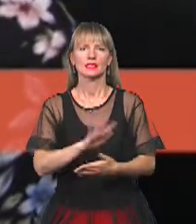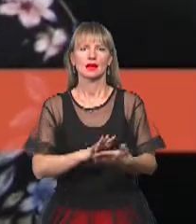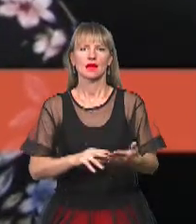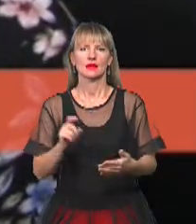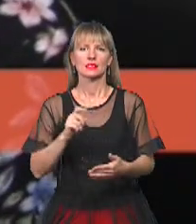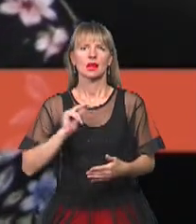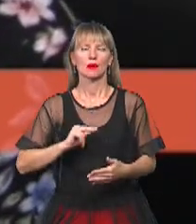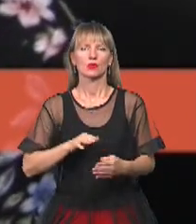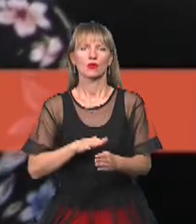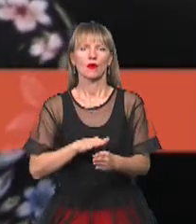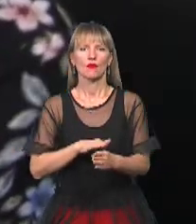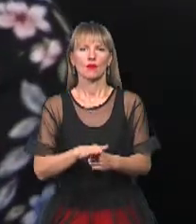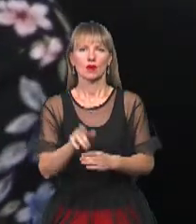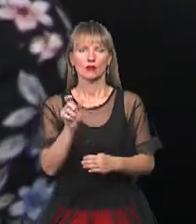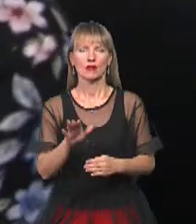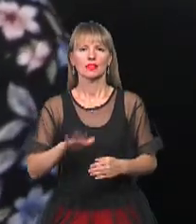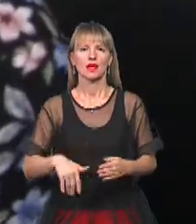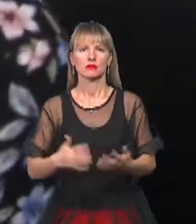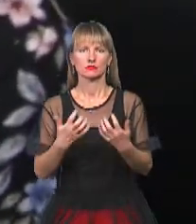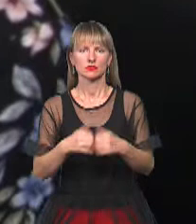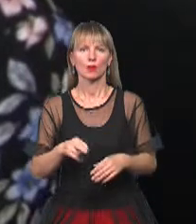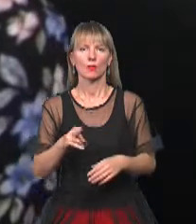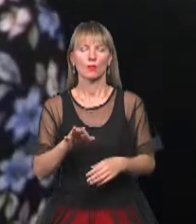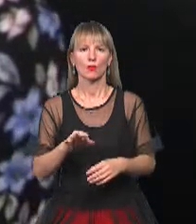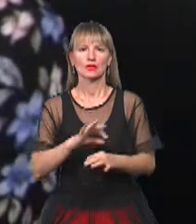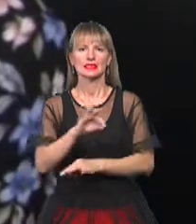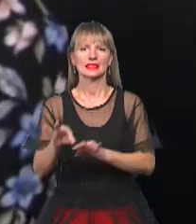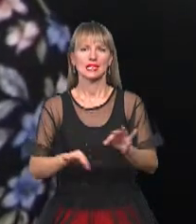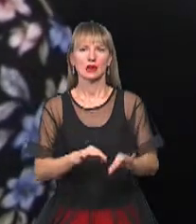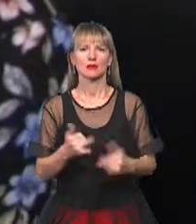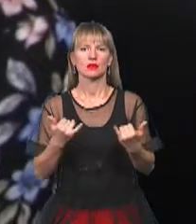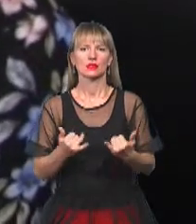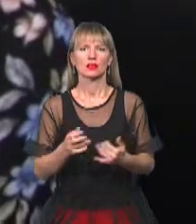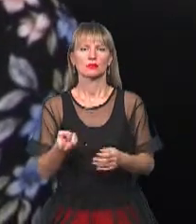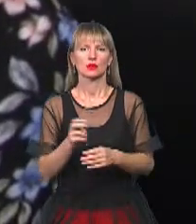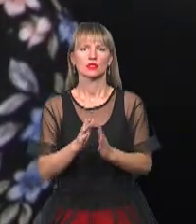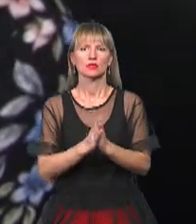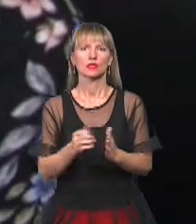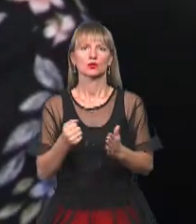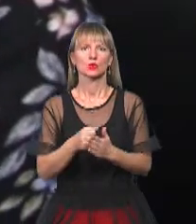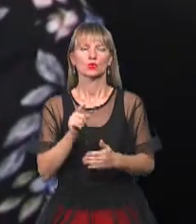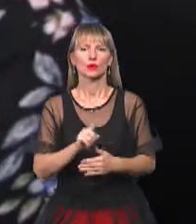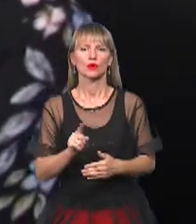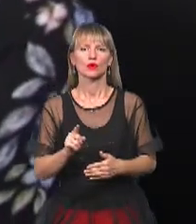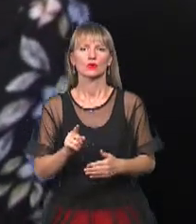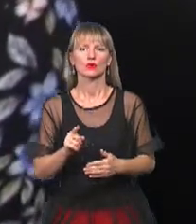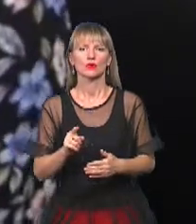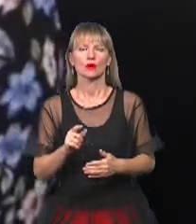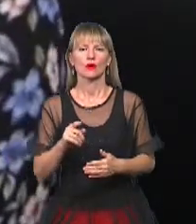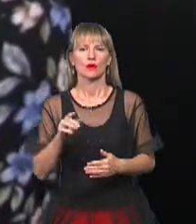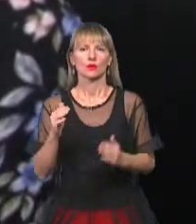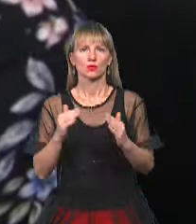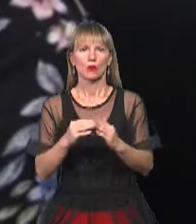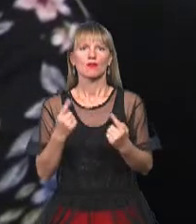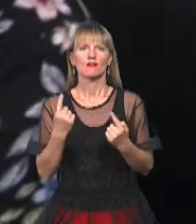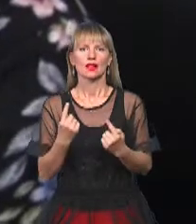роботи виконавцю. Далі вона обробляється по стандартній схемі. Наразі прийшло звернення з приводу того, що у підвалі будинку велика